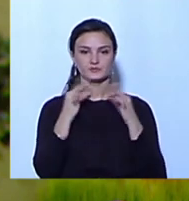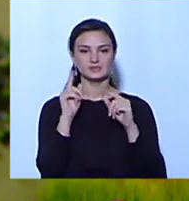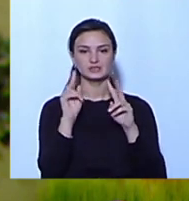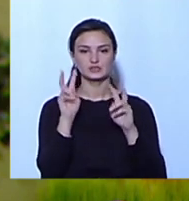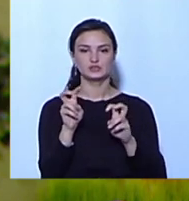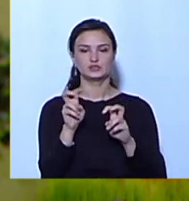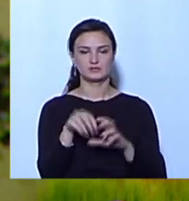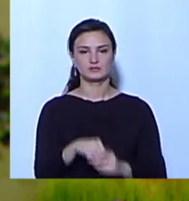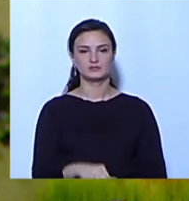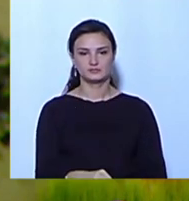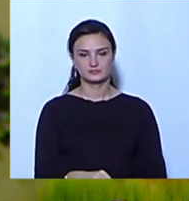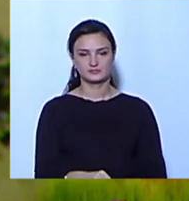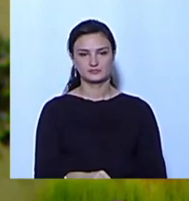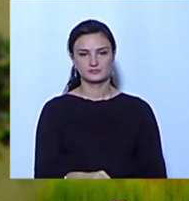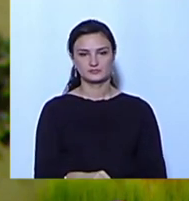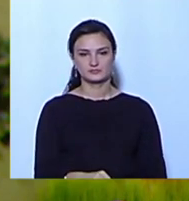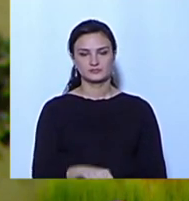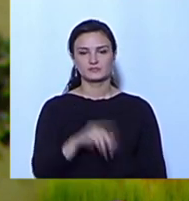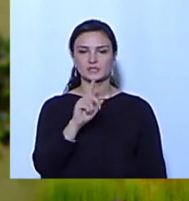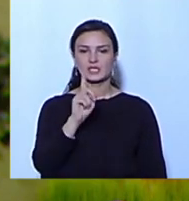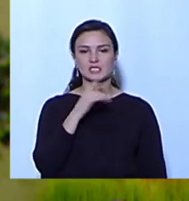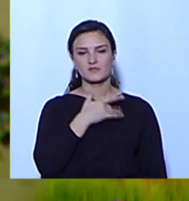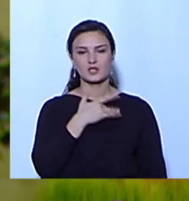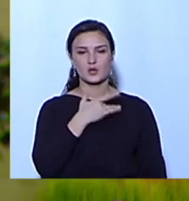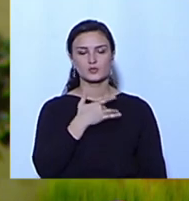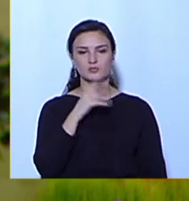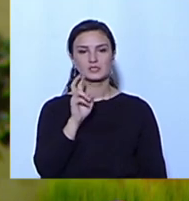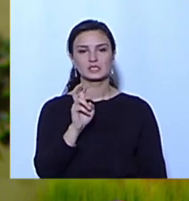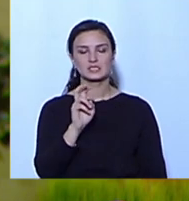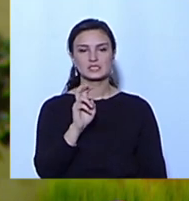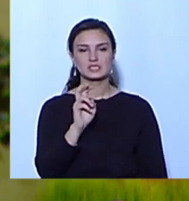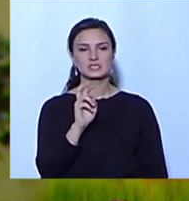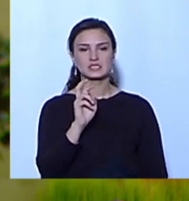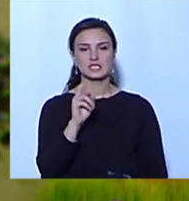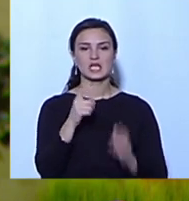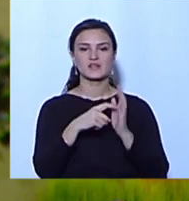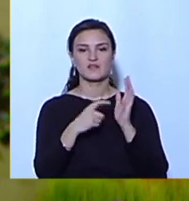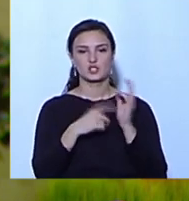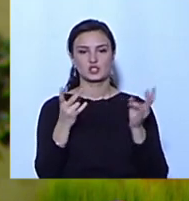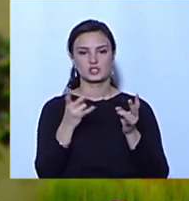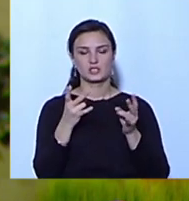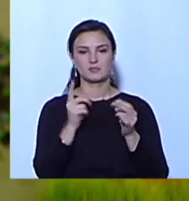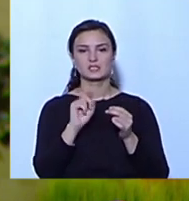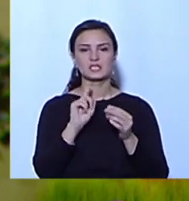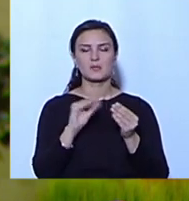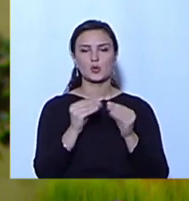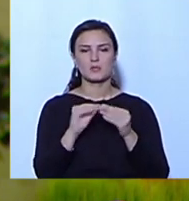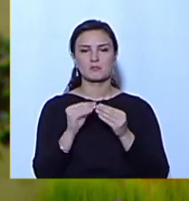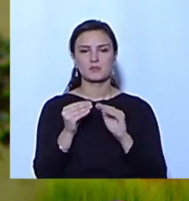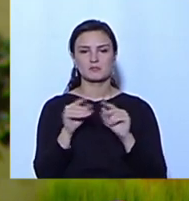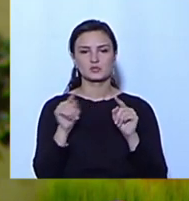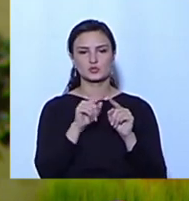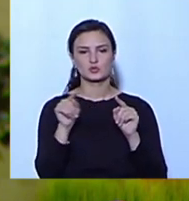რას ნიშნავს და რას ვარაუდობთ ხოლმე, რისი გარკვევა გჭირდებათ, რა პრობლემებს